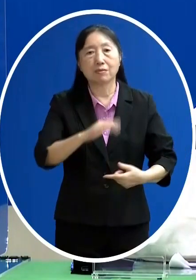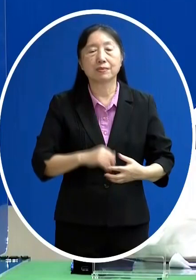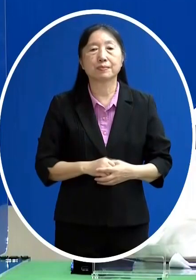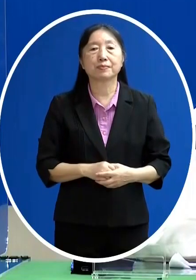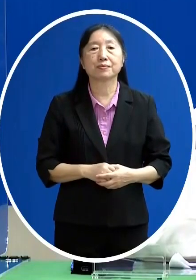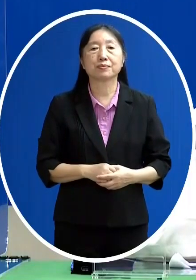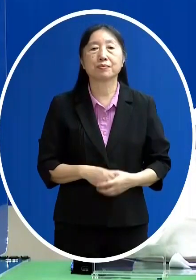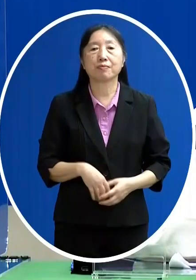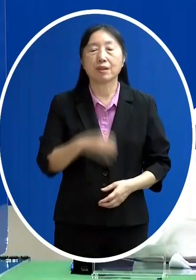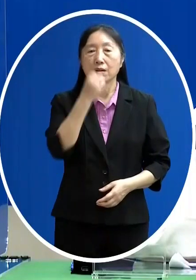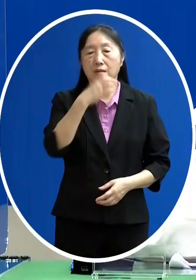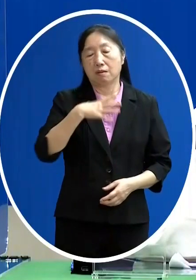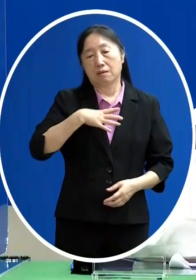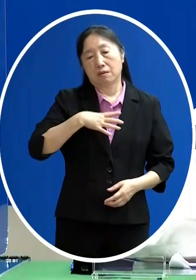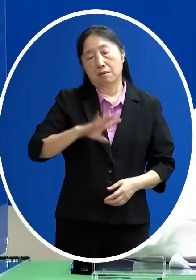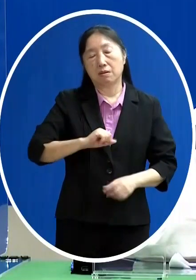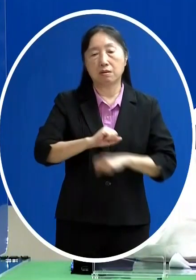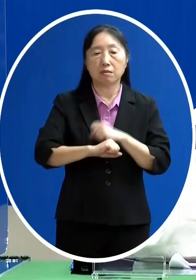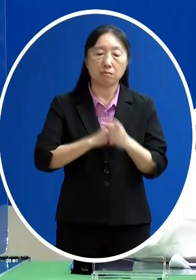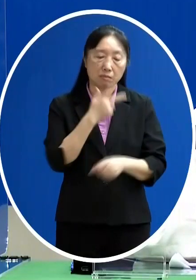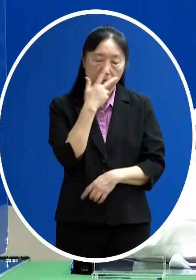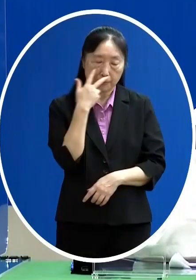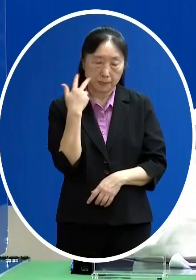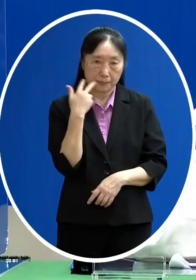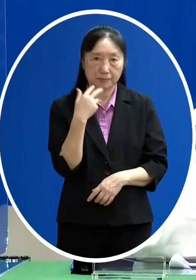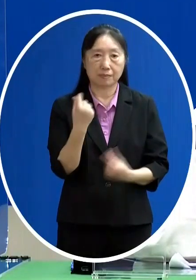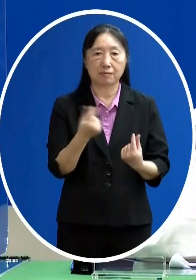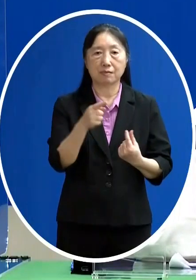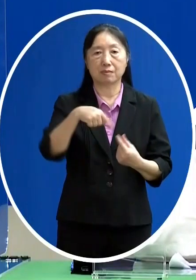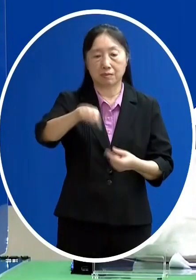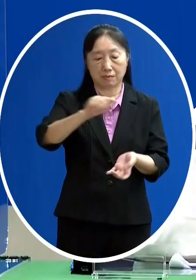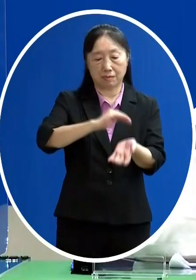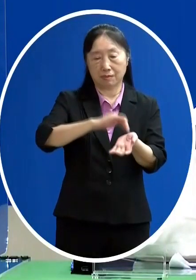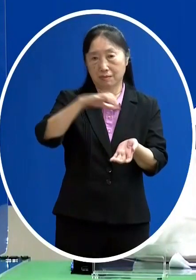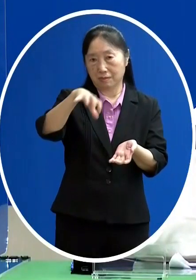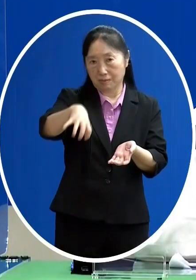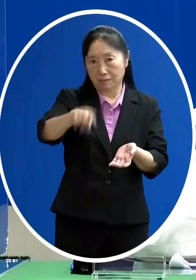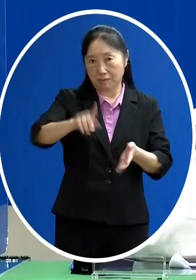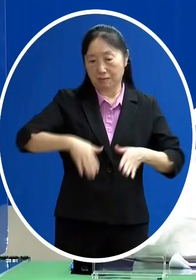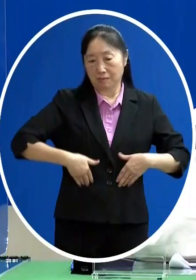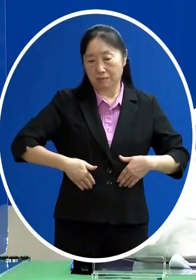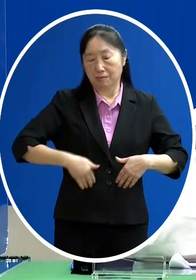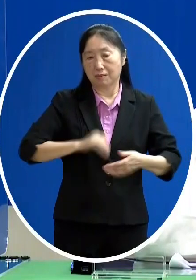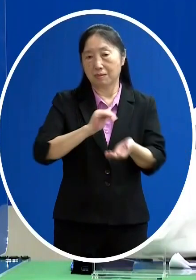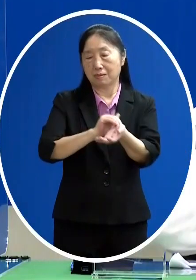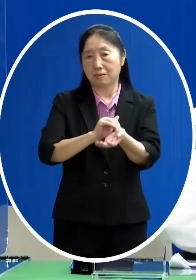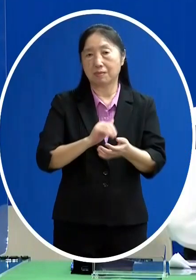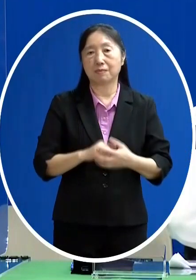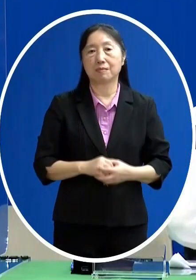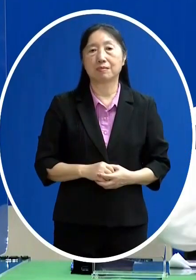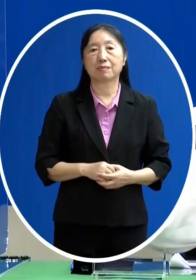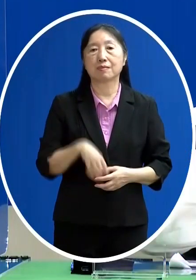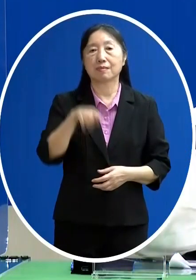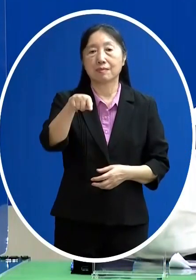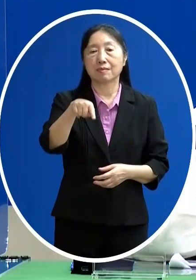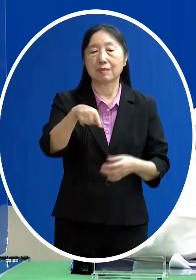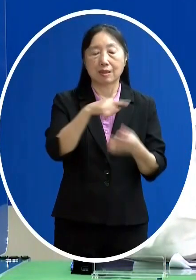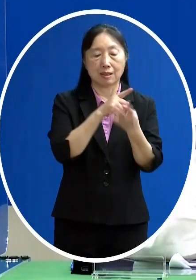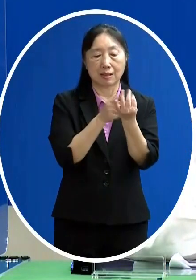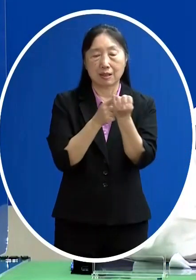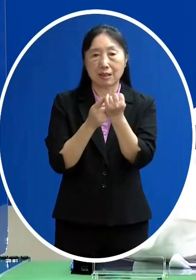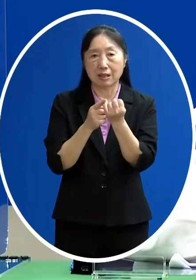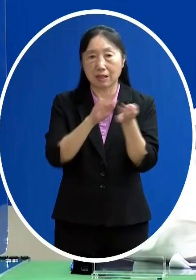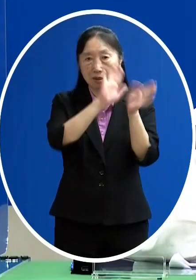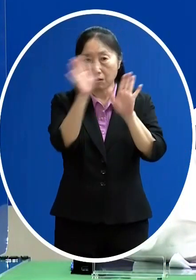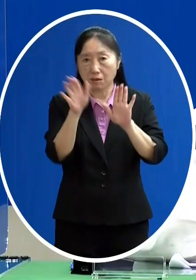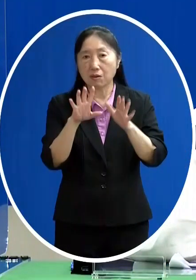形，食欲跟活动力减退，所以有到这个医院的急诊这边去。那因为有这些症状的关系，就